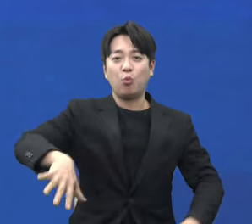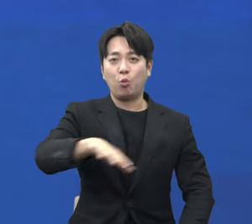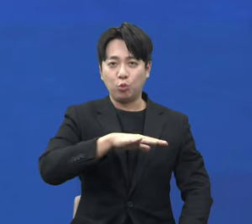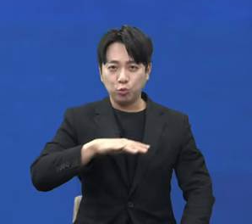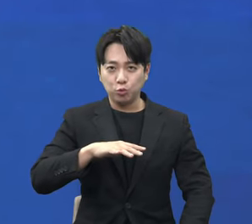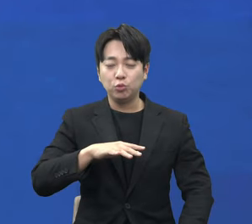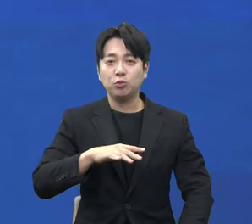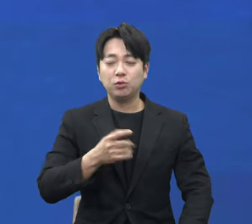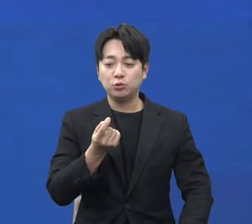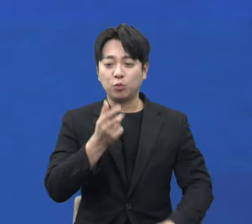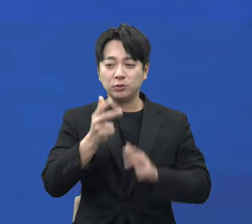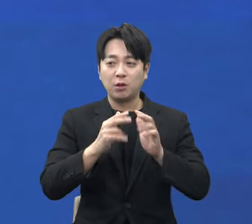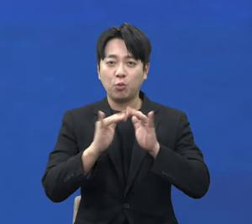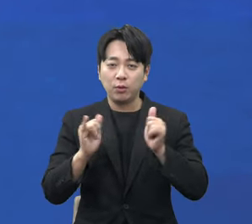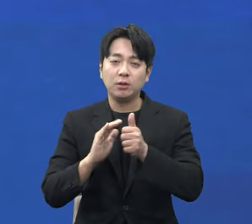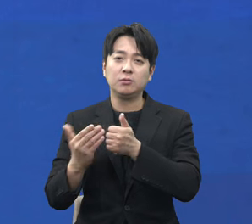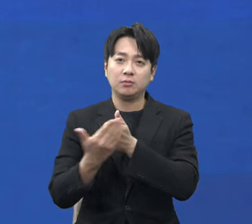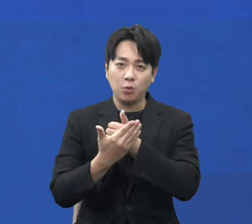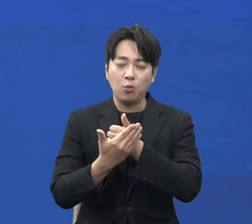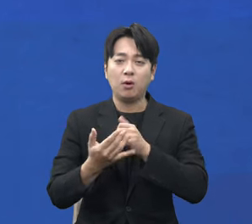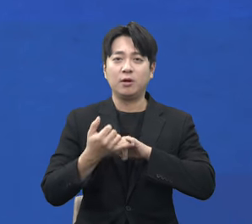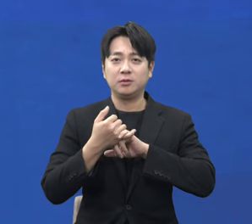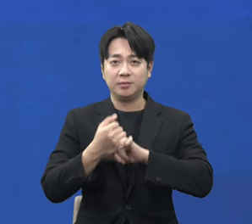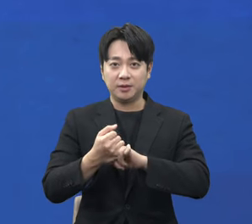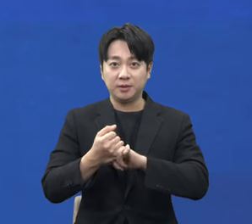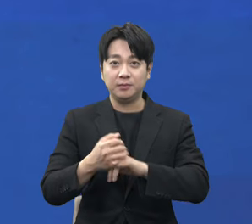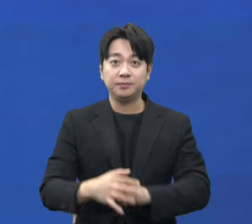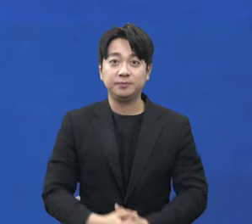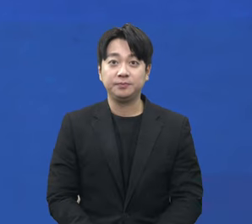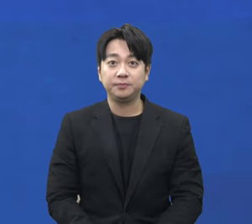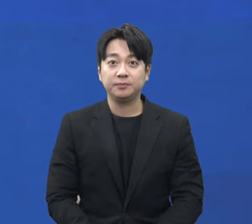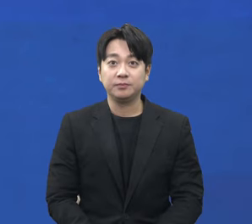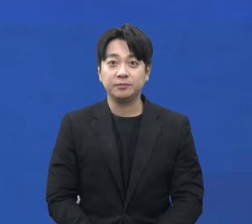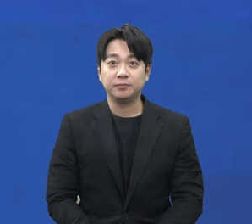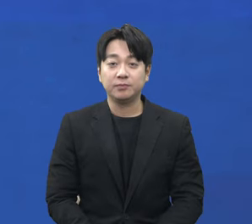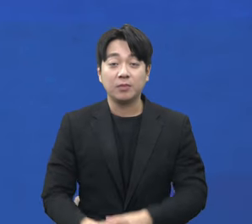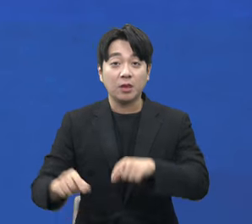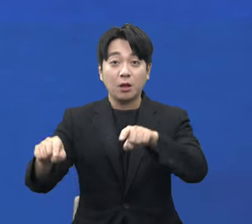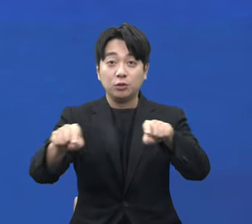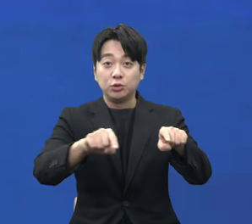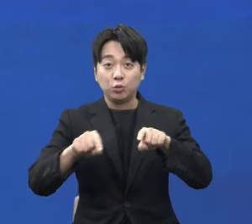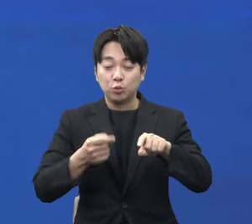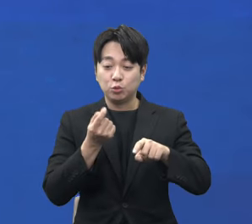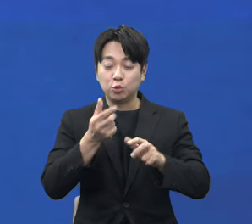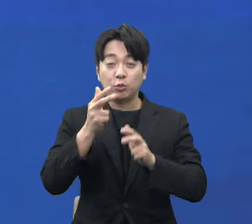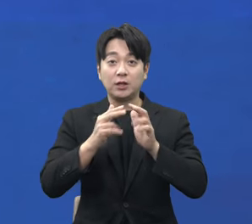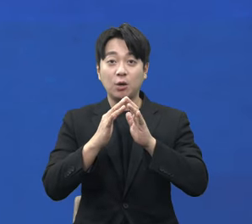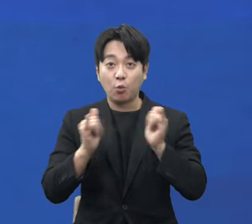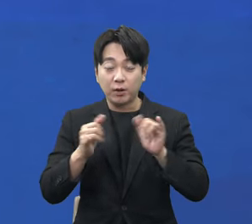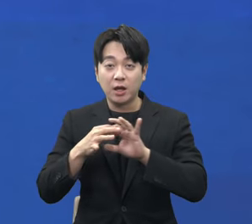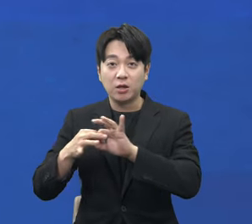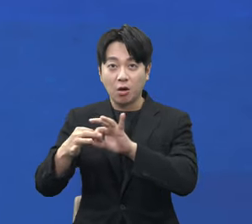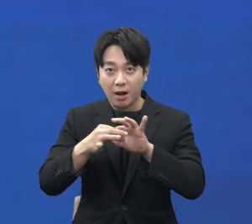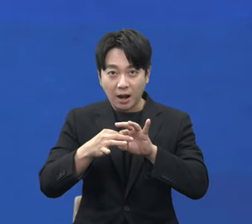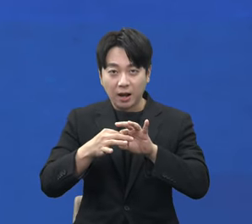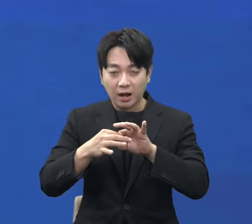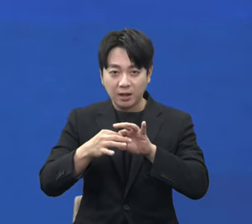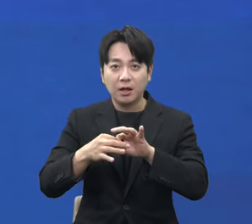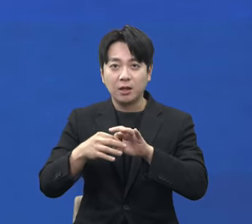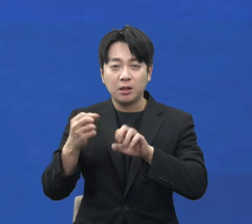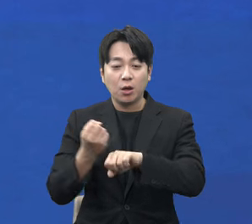그래서 여러분들이 현장에서 답을 찾고 전국의 소상공인들의 연결하는 허브 역할을